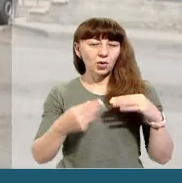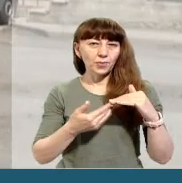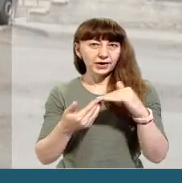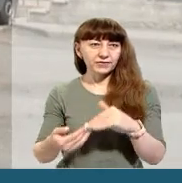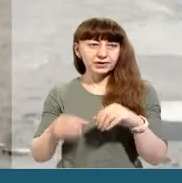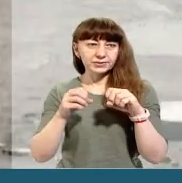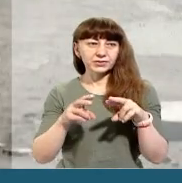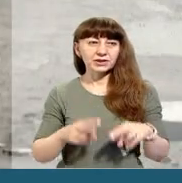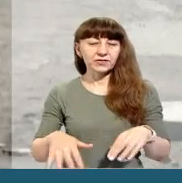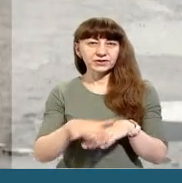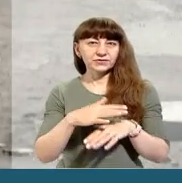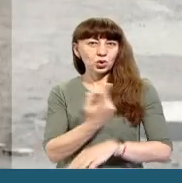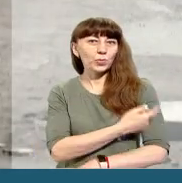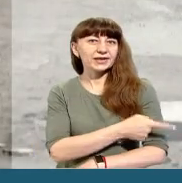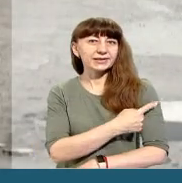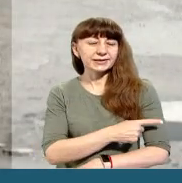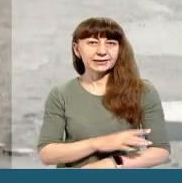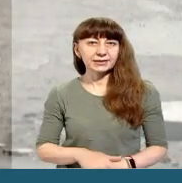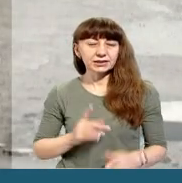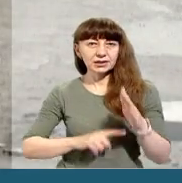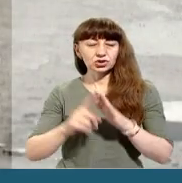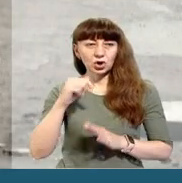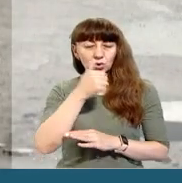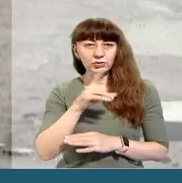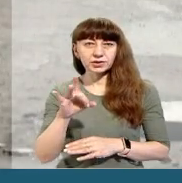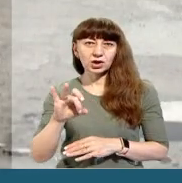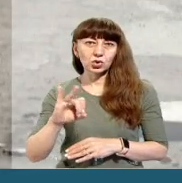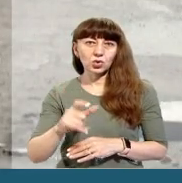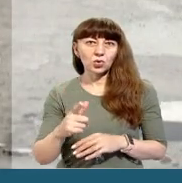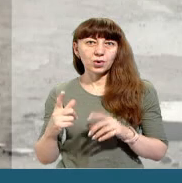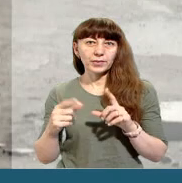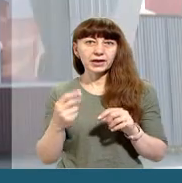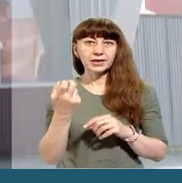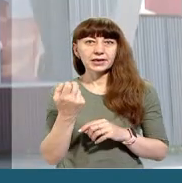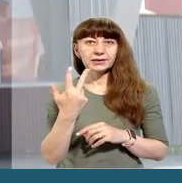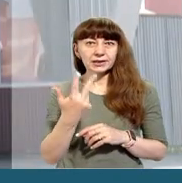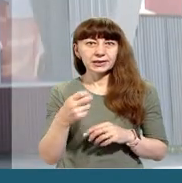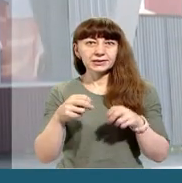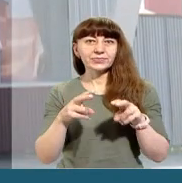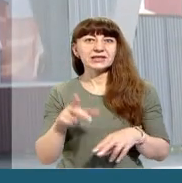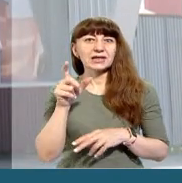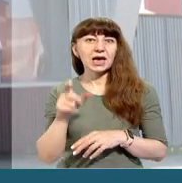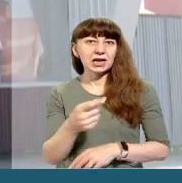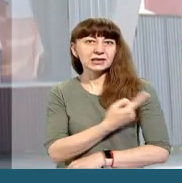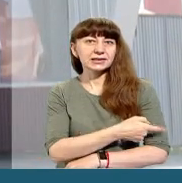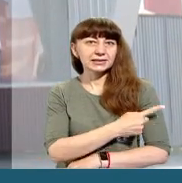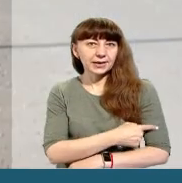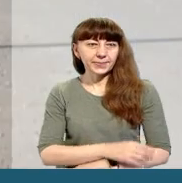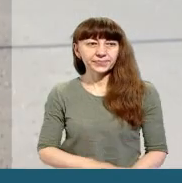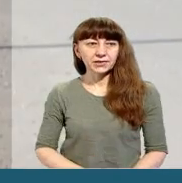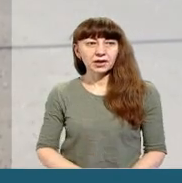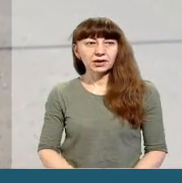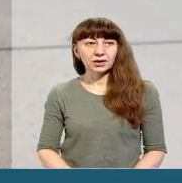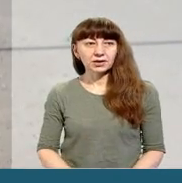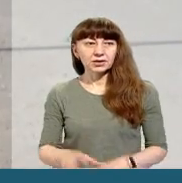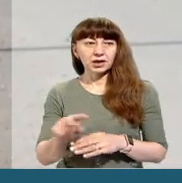тарту жұмыстары да жүріп жатыр. Жыл басынан бері Сарыкөлге 3 маман келіп, қазір сәтті еңбек етуде. Сондай-ақ аудандық аурухананы күрделі жөндеуден